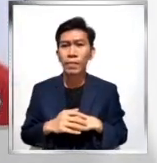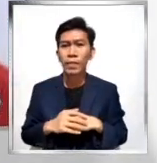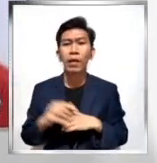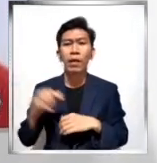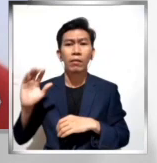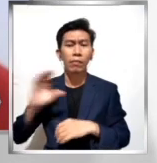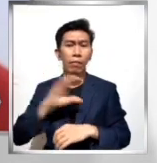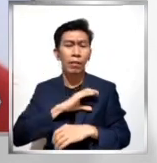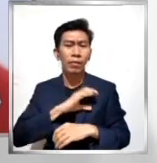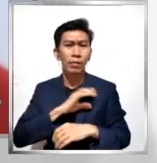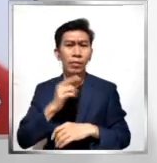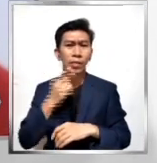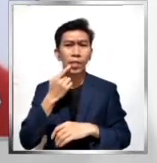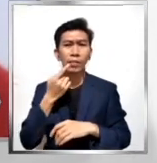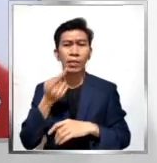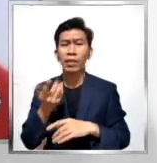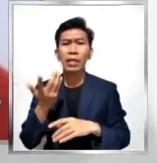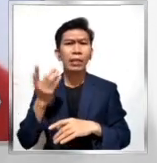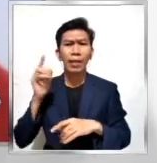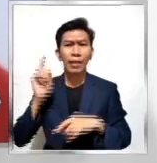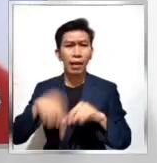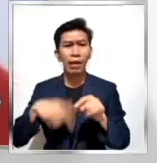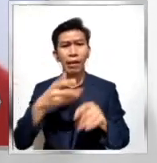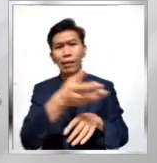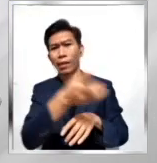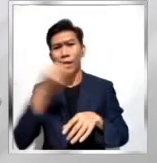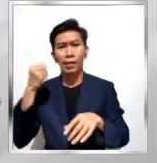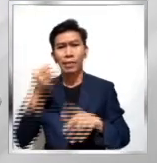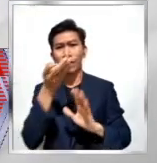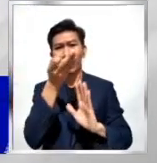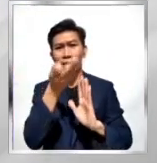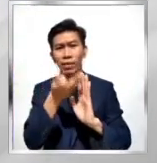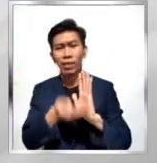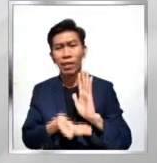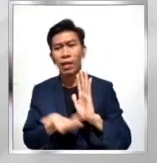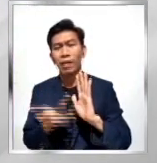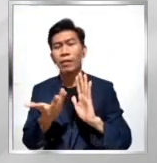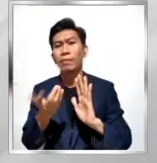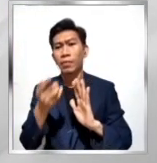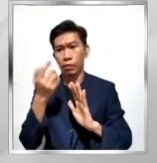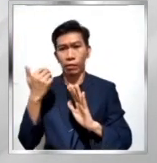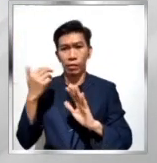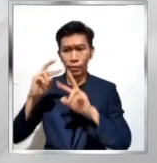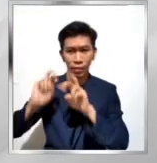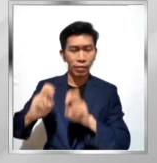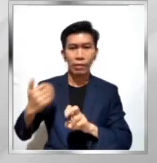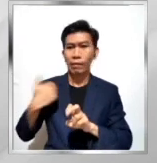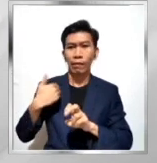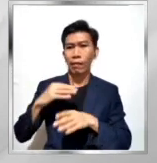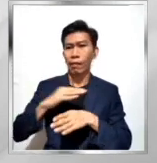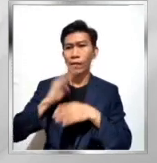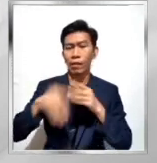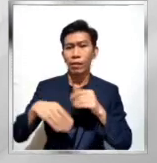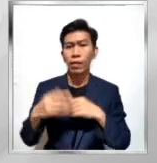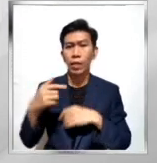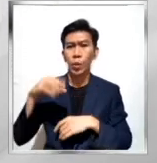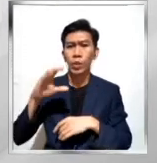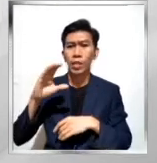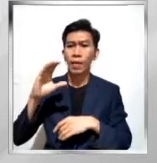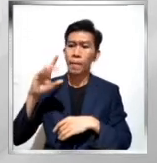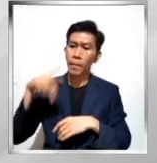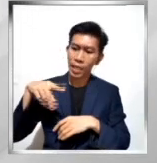bangkay sa punerarya dahil hindi pa sila tapos mag-imbestiga. Ang QCPD po ay kailangan po ng